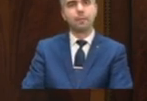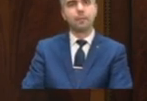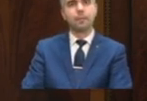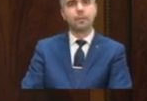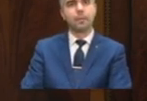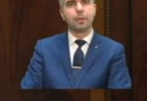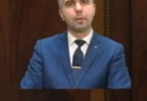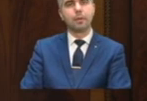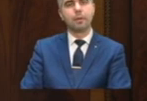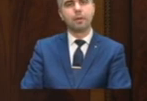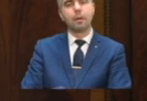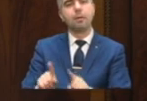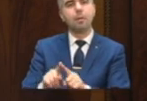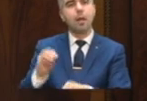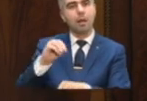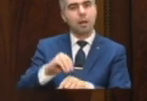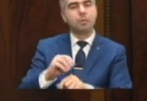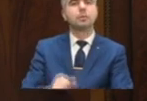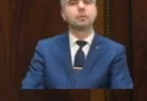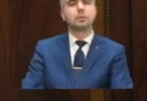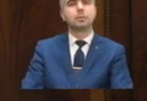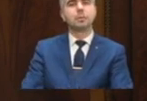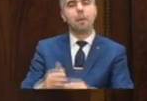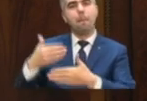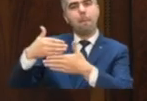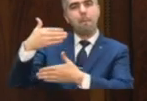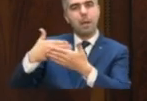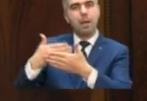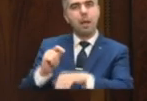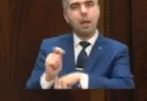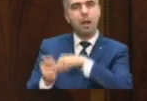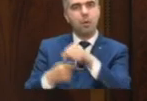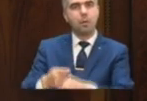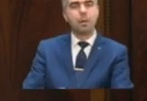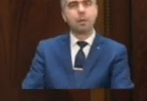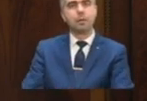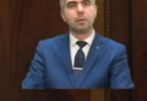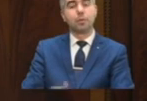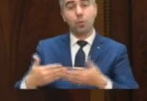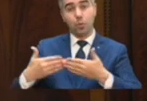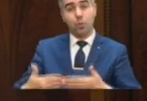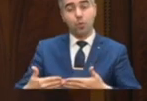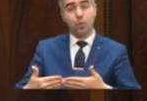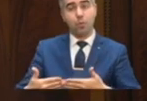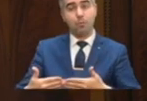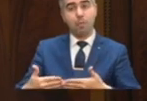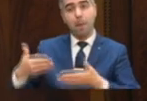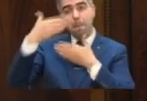جات على لسانكم ايضا التدخل اللي كيهم البناء في العالم القروي. ما كنظنش انا اليوم كاين شي